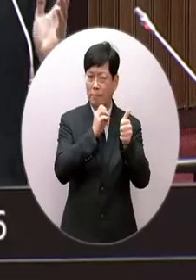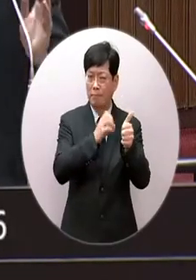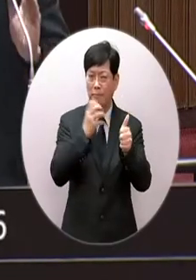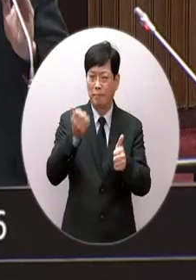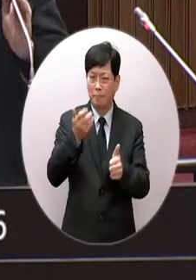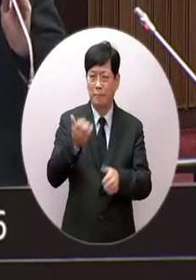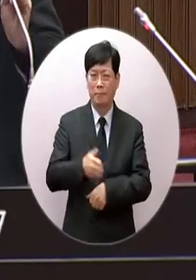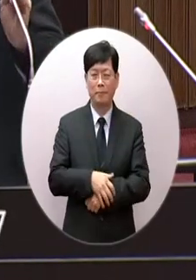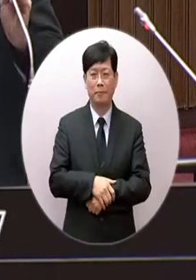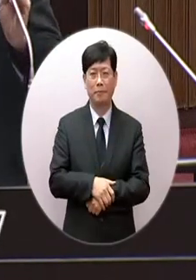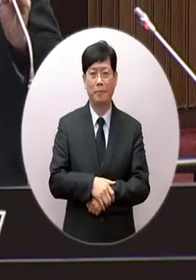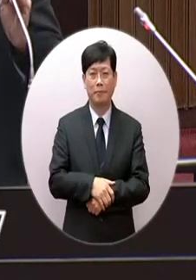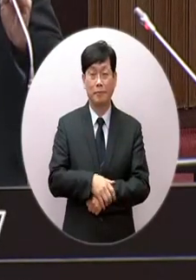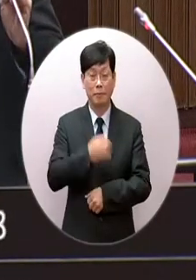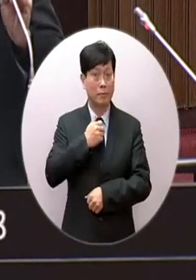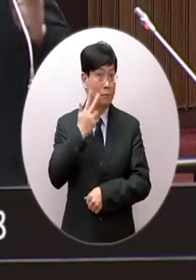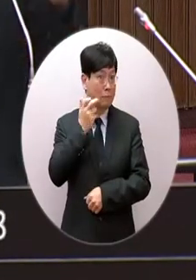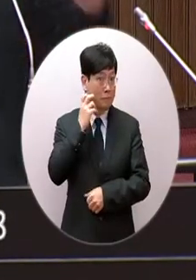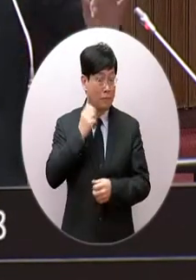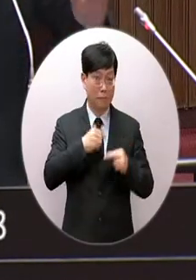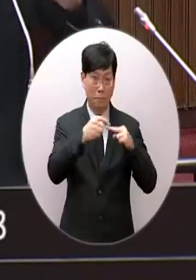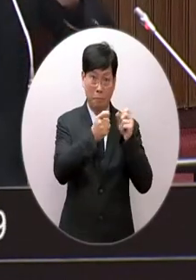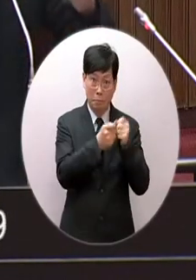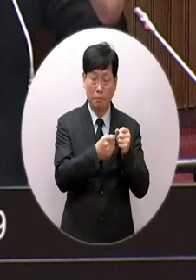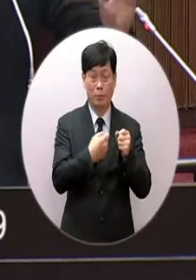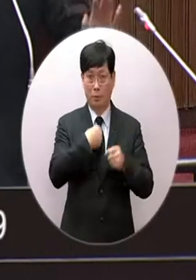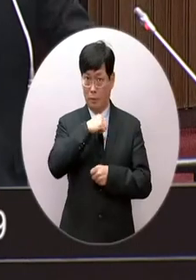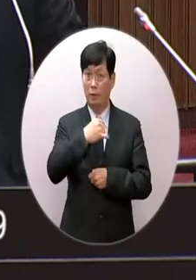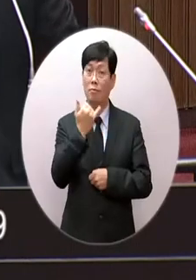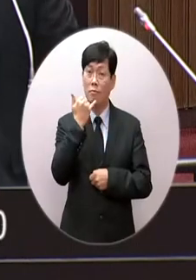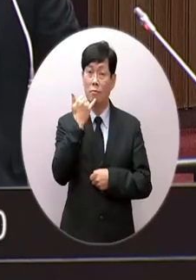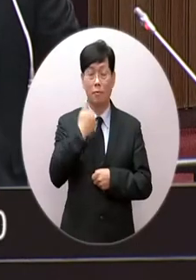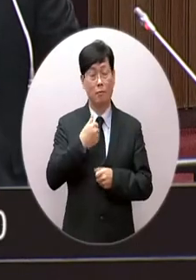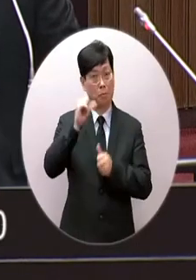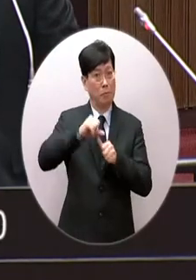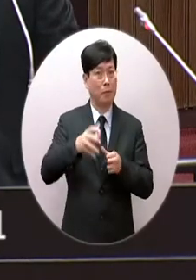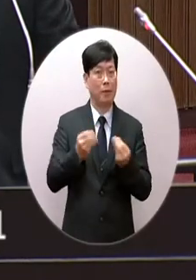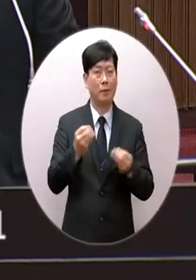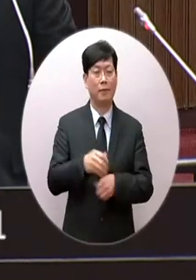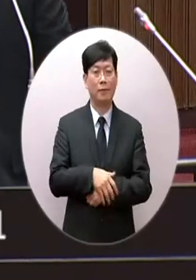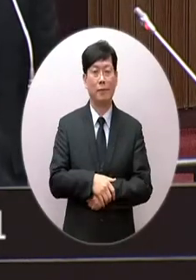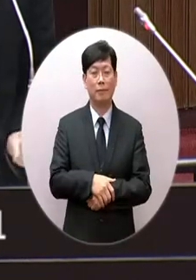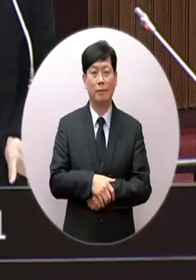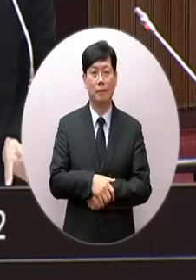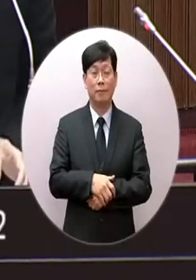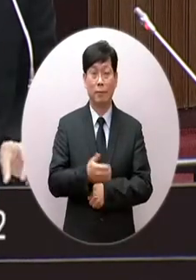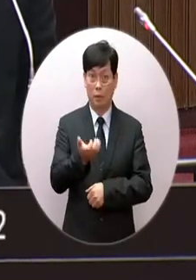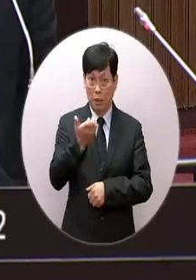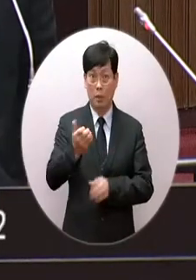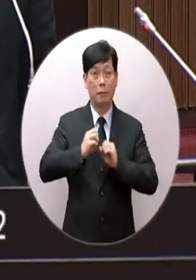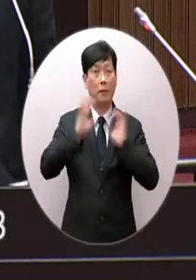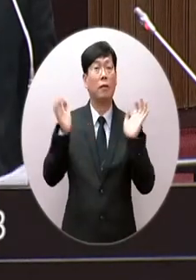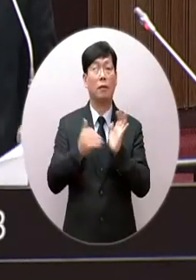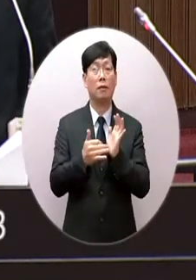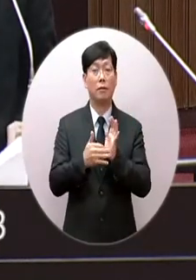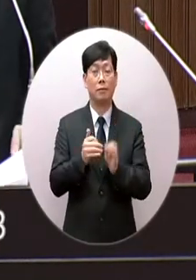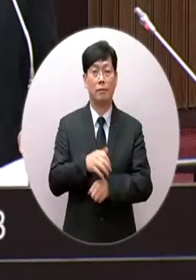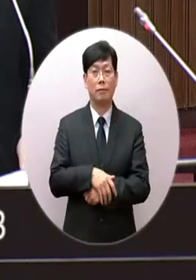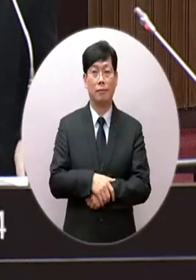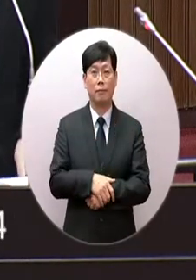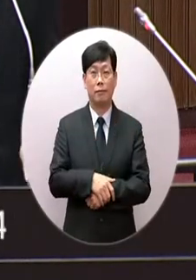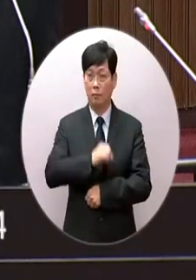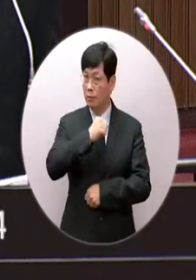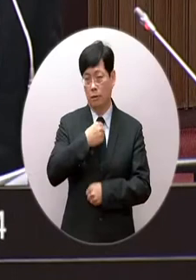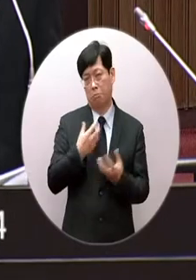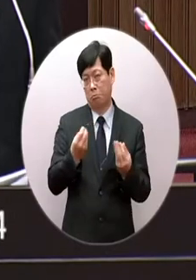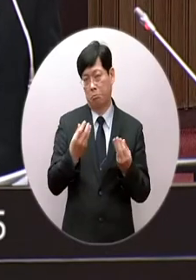啊，这个钢铝的部分呢，啊，台湾可以有豁免权。如果刚刚已经宣布了，